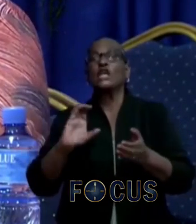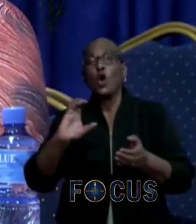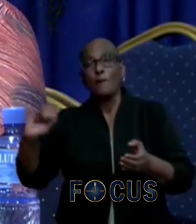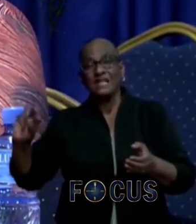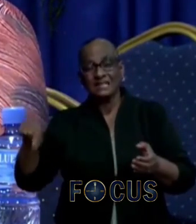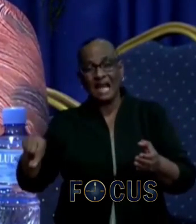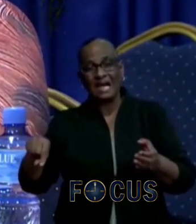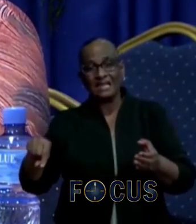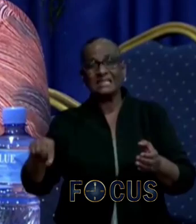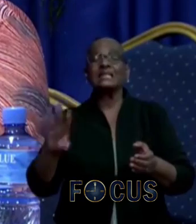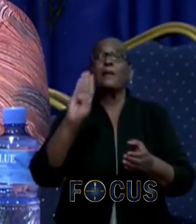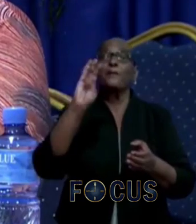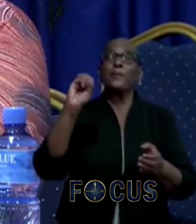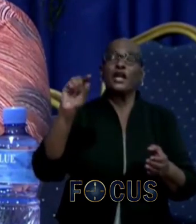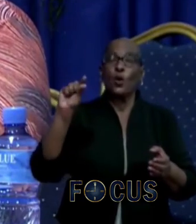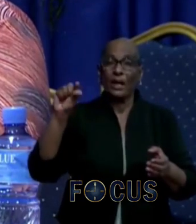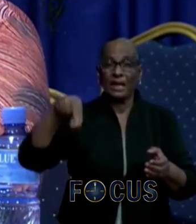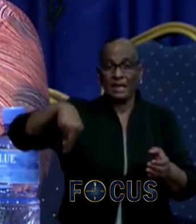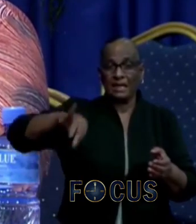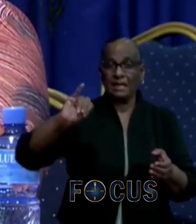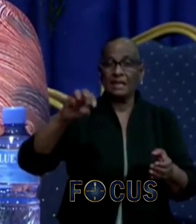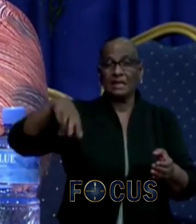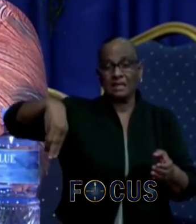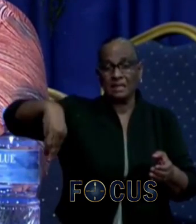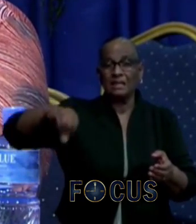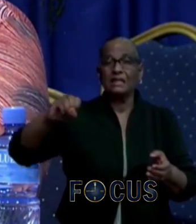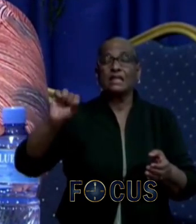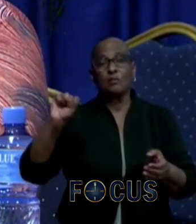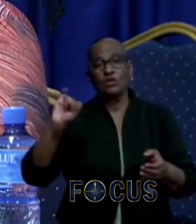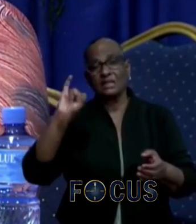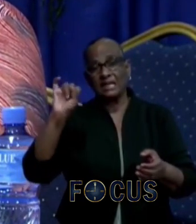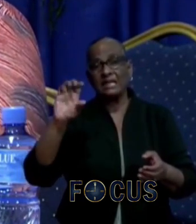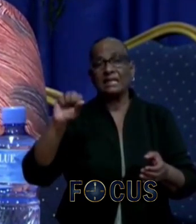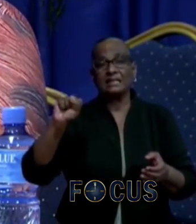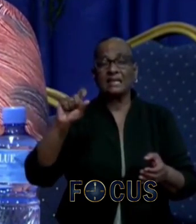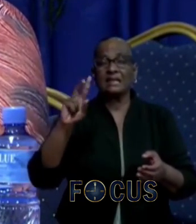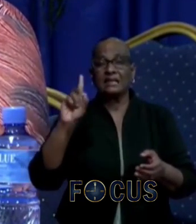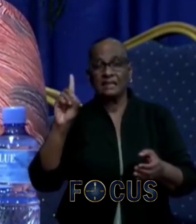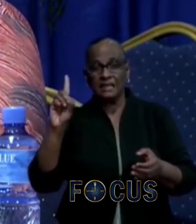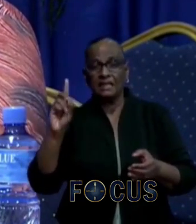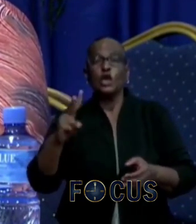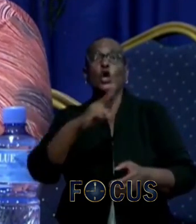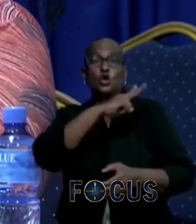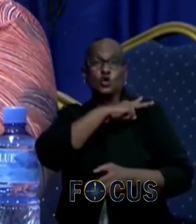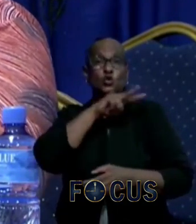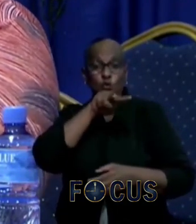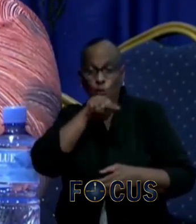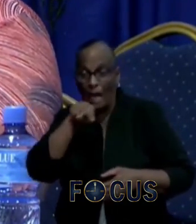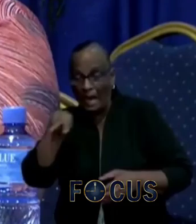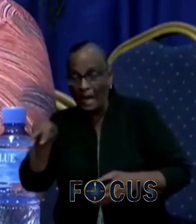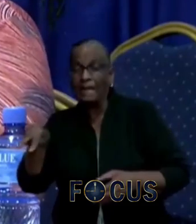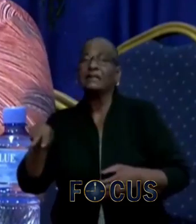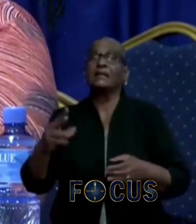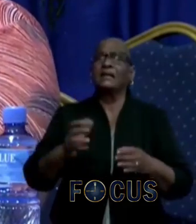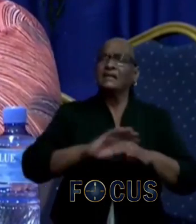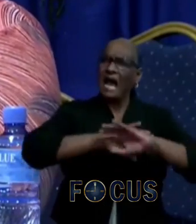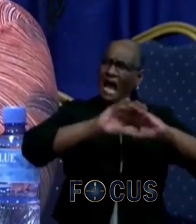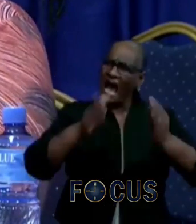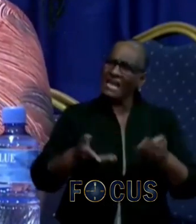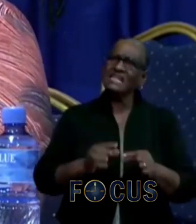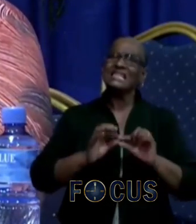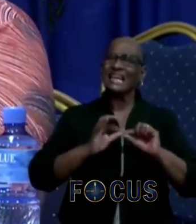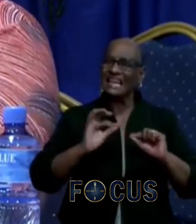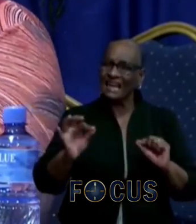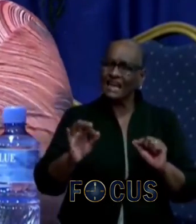districtscommissarissen, het BOG, het NIMOS, de ECD, de douane, etc. En dat heeft dus te maken met alle